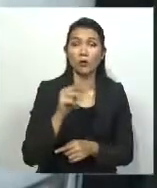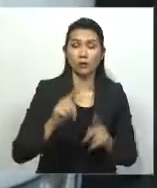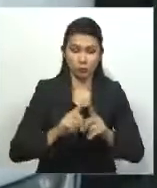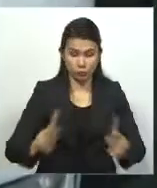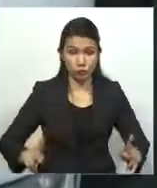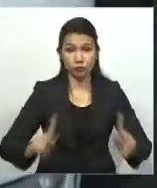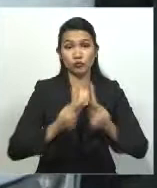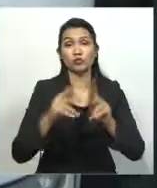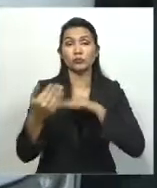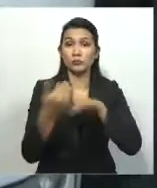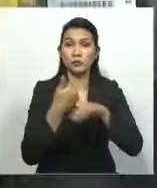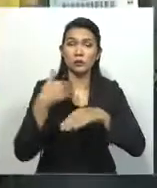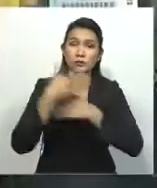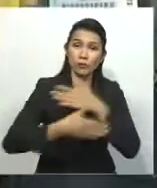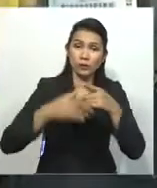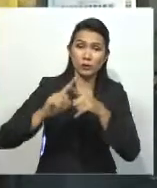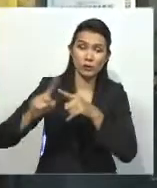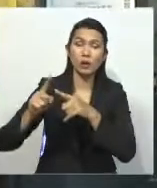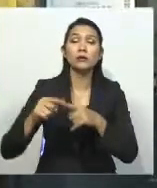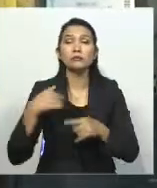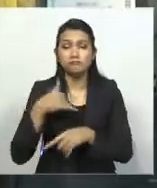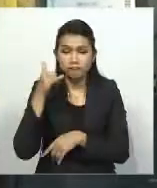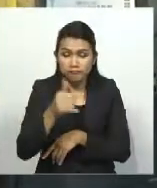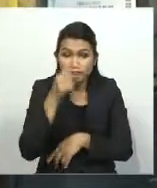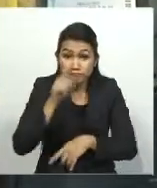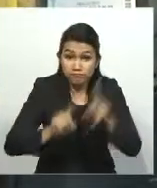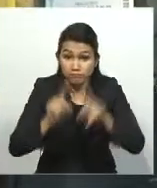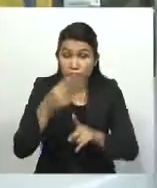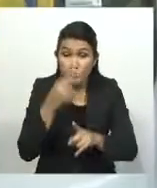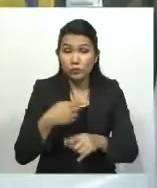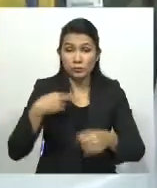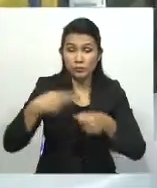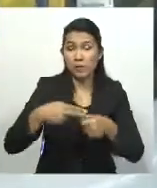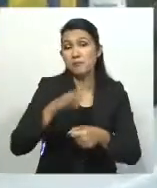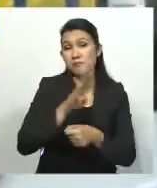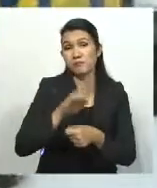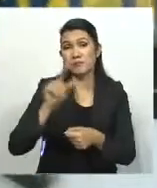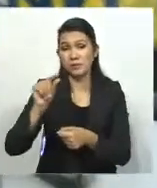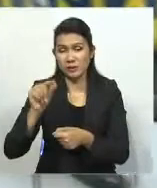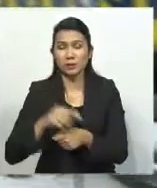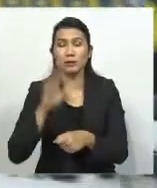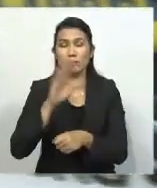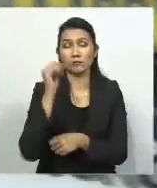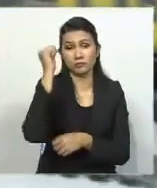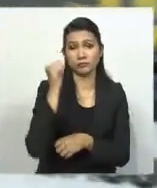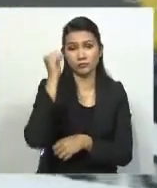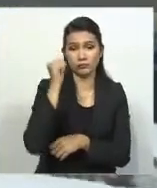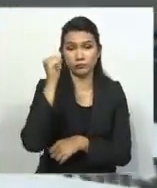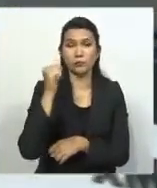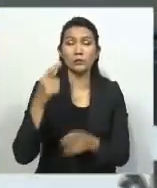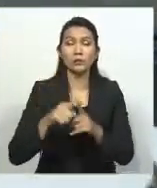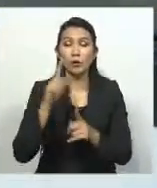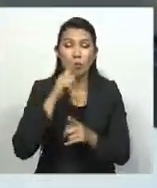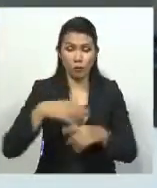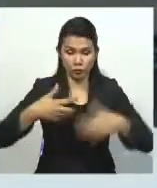าการกระทรวงคมนาคมก็ได้ลงพื้นที่ไปติดตามผลการใช้น้ำมัน B20 ในรถโดยสารขสมกที่อู่แสมดำเ